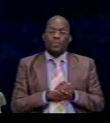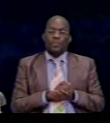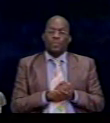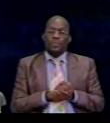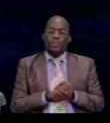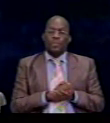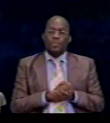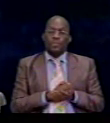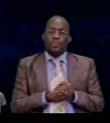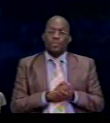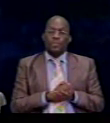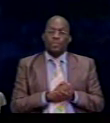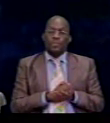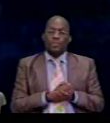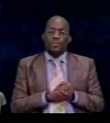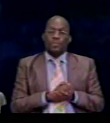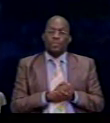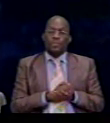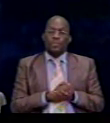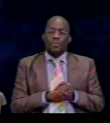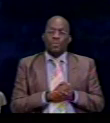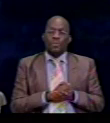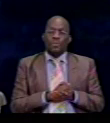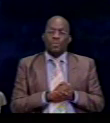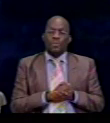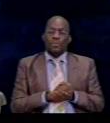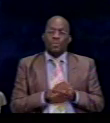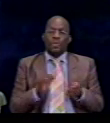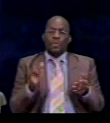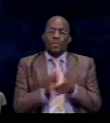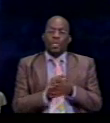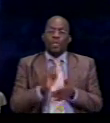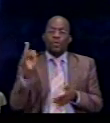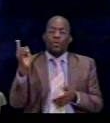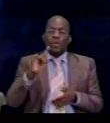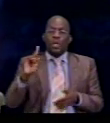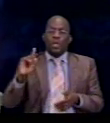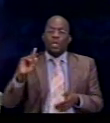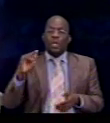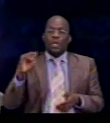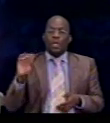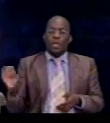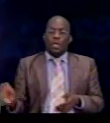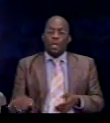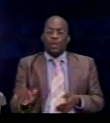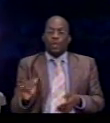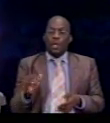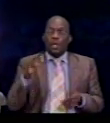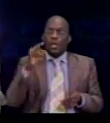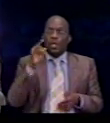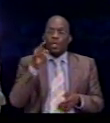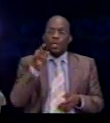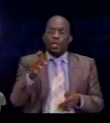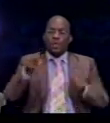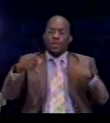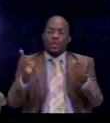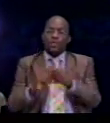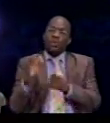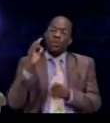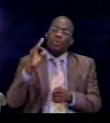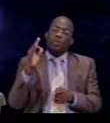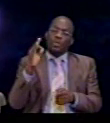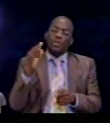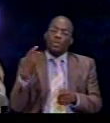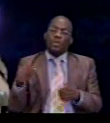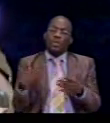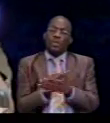atteigne avec feu et flamme. That wherever he goes to preach the gospel, that the word of God will come out with fire and